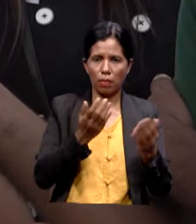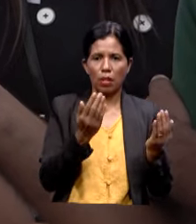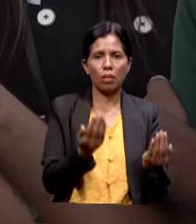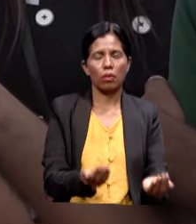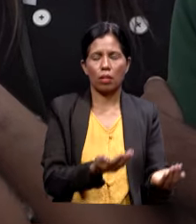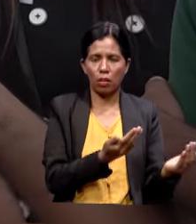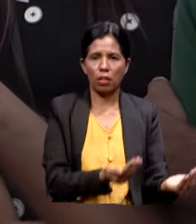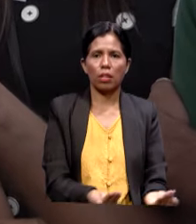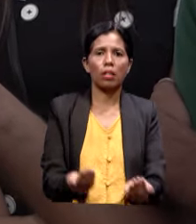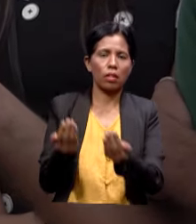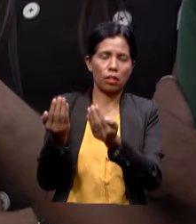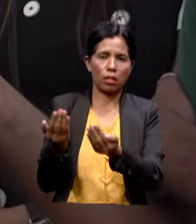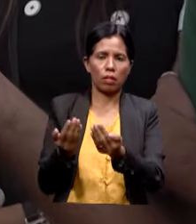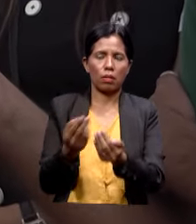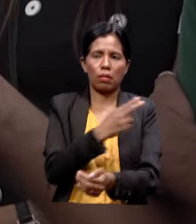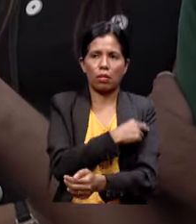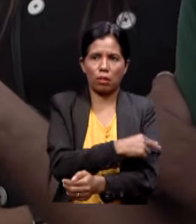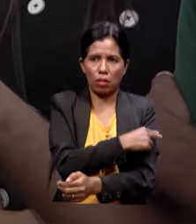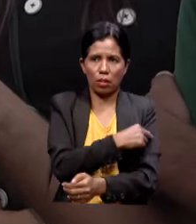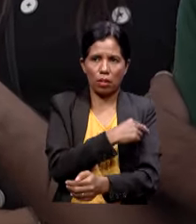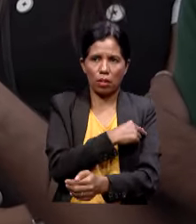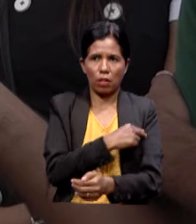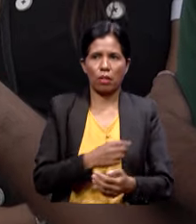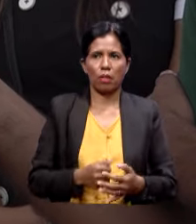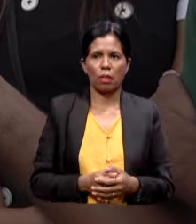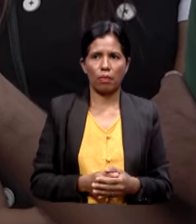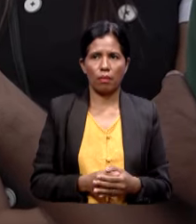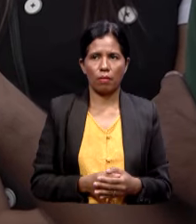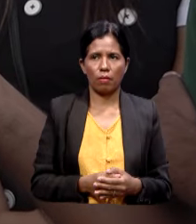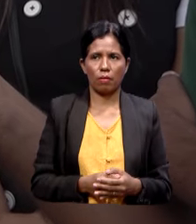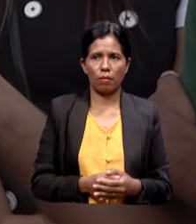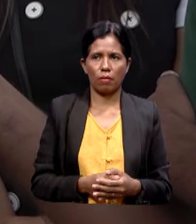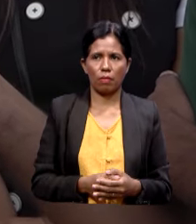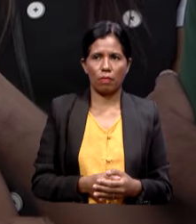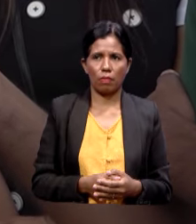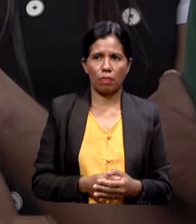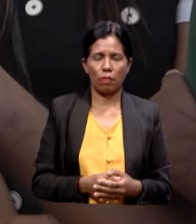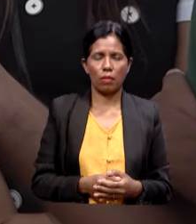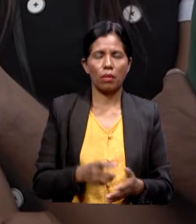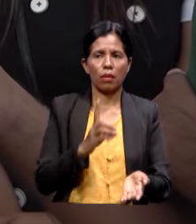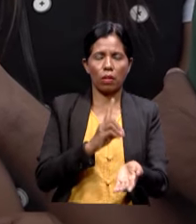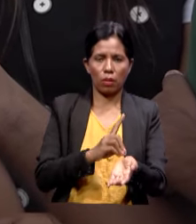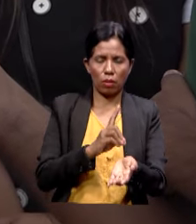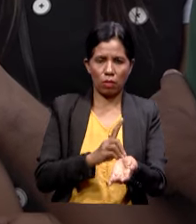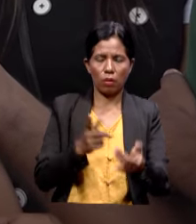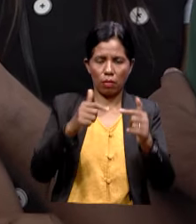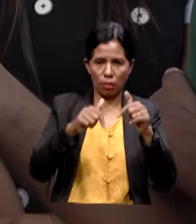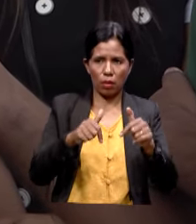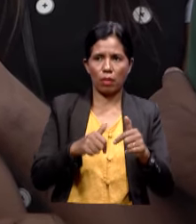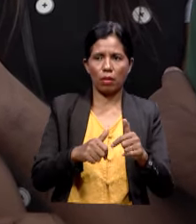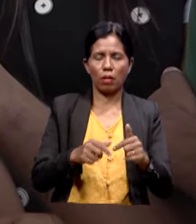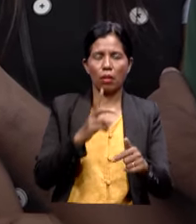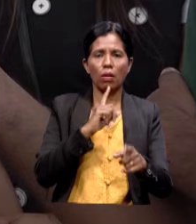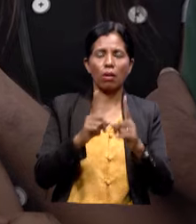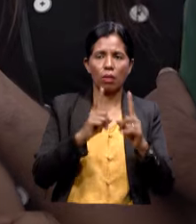mate biang ne ba iha be mak ho ditula ba maka leteng ne o dotor mai cek